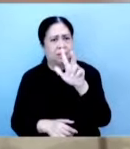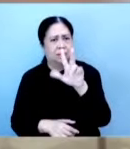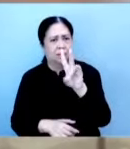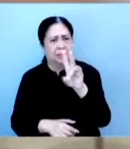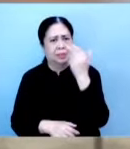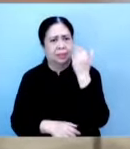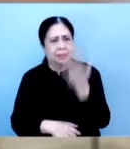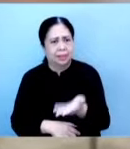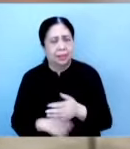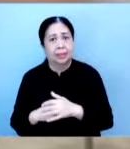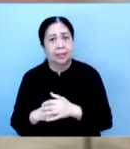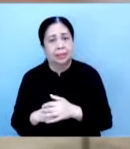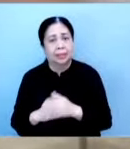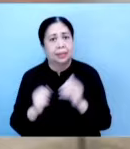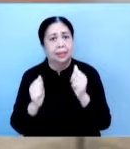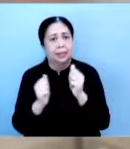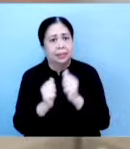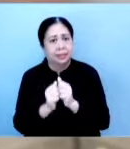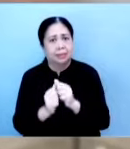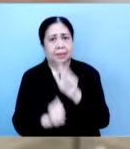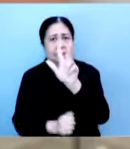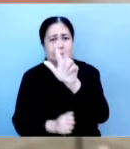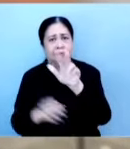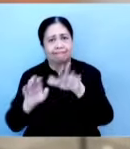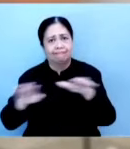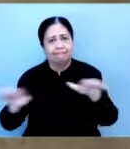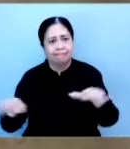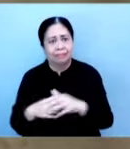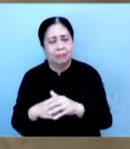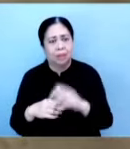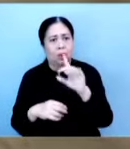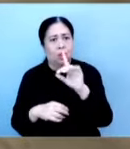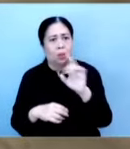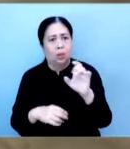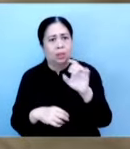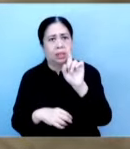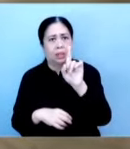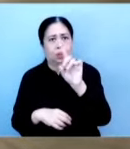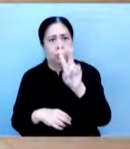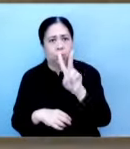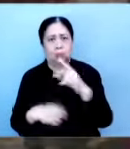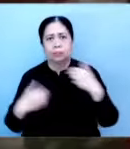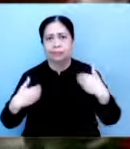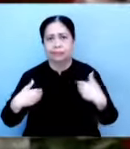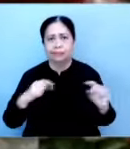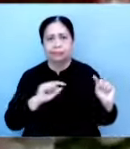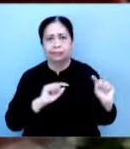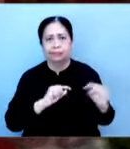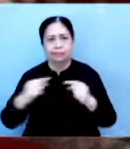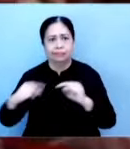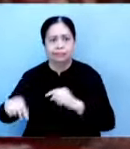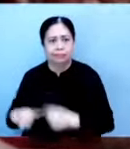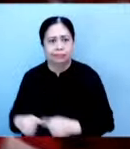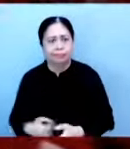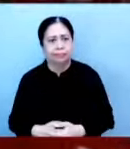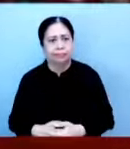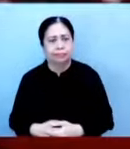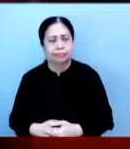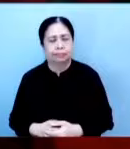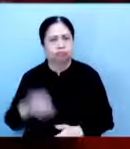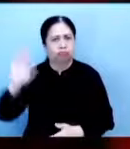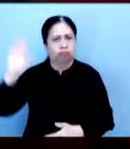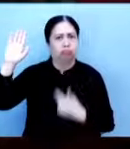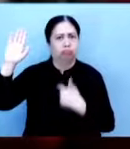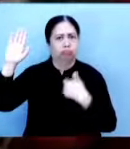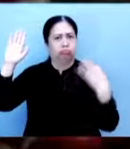pag-atake kabilang ang tatlong bata Nasa 100 at 82 naman ang sugatan inako ng teroristang grupong